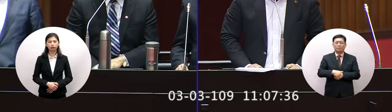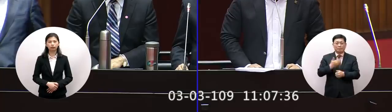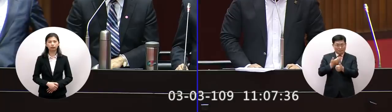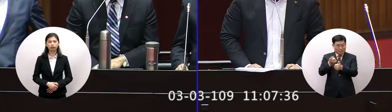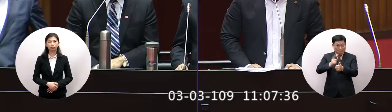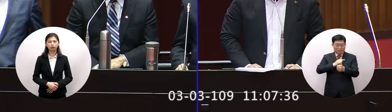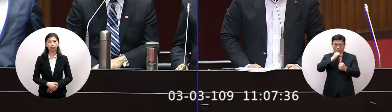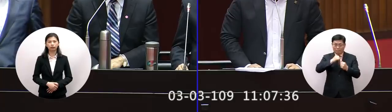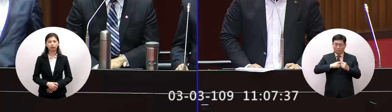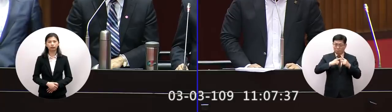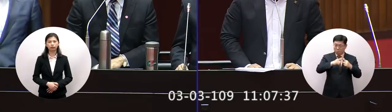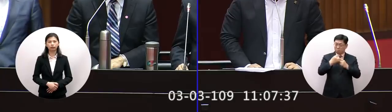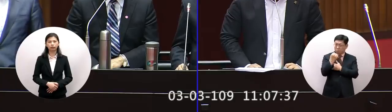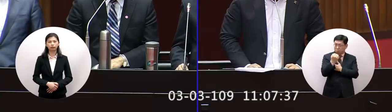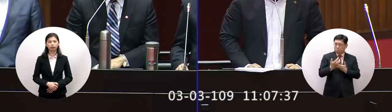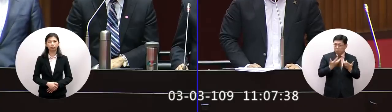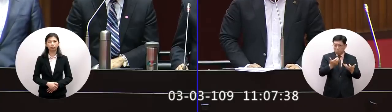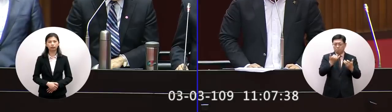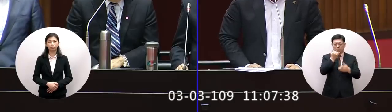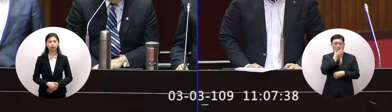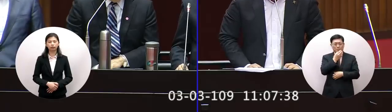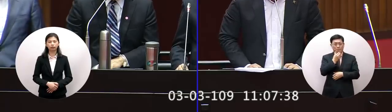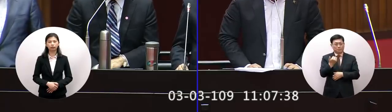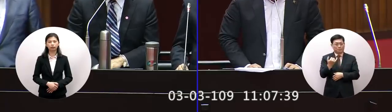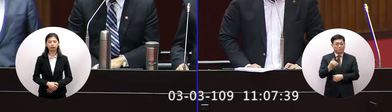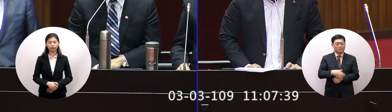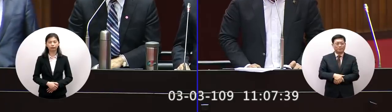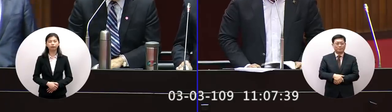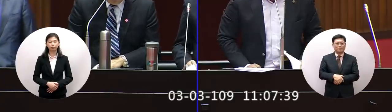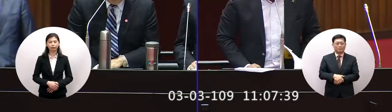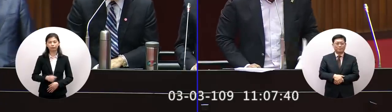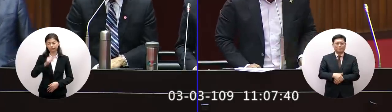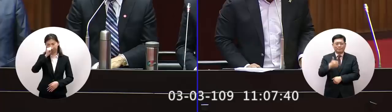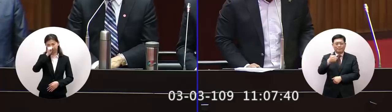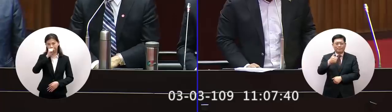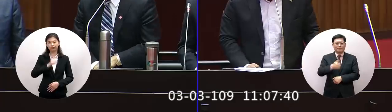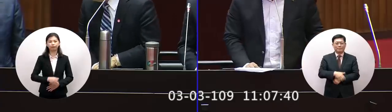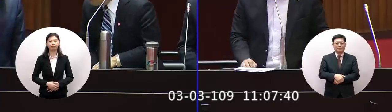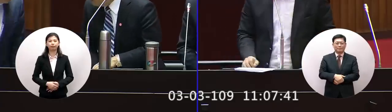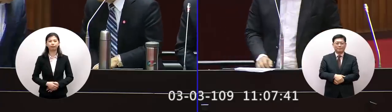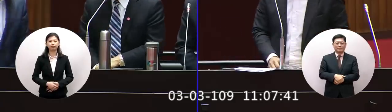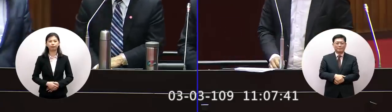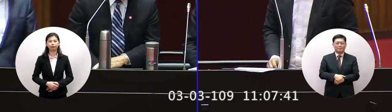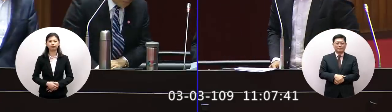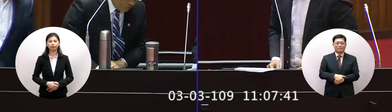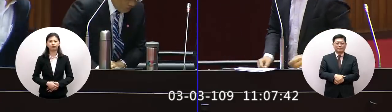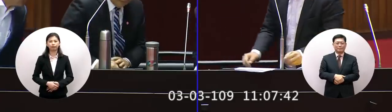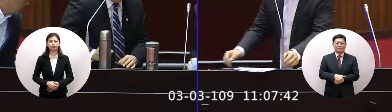少咧战斗的过程会当过了较爽的，好唔好？ 好， 感谢 ，Thank you。